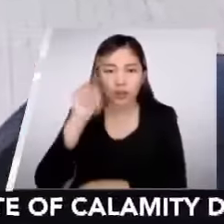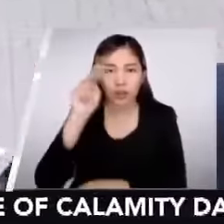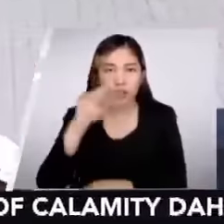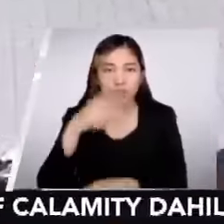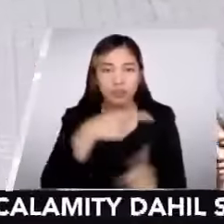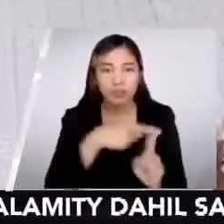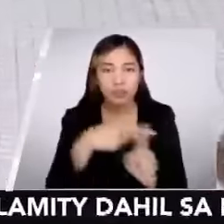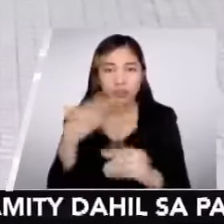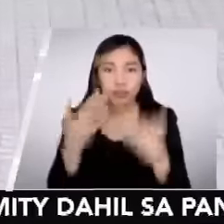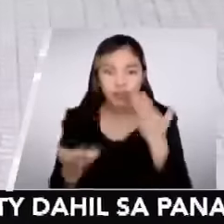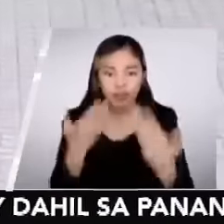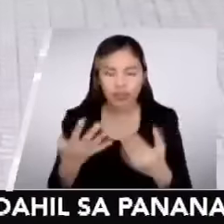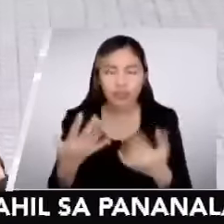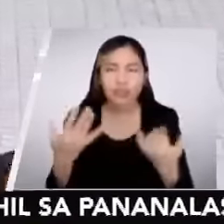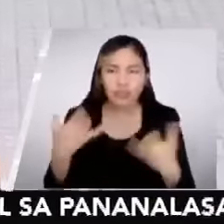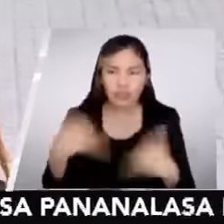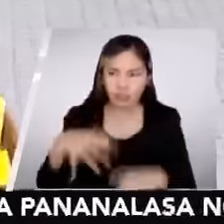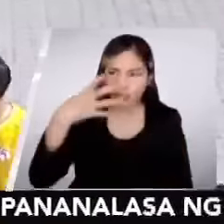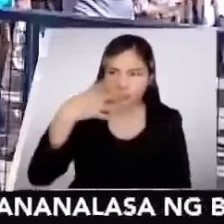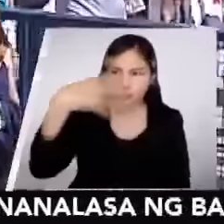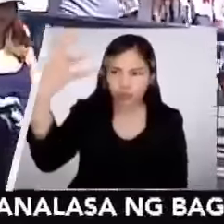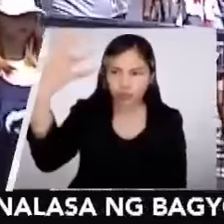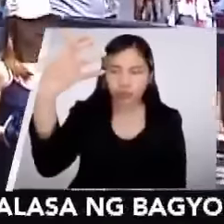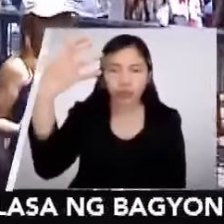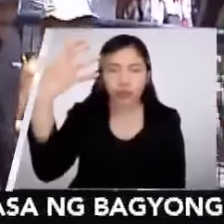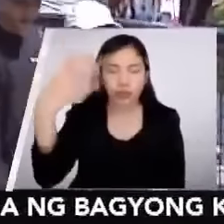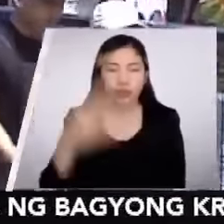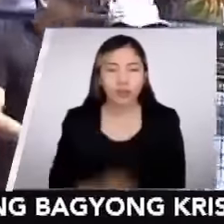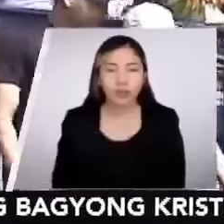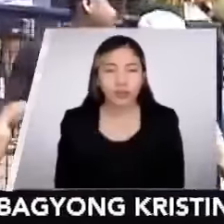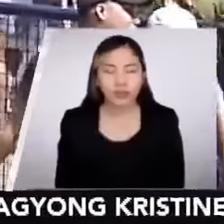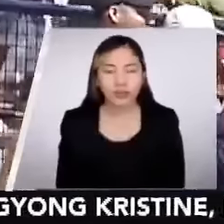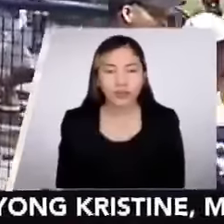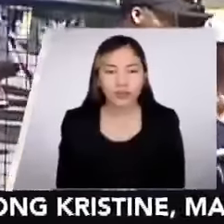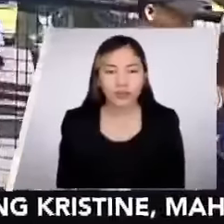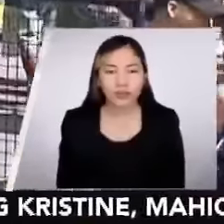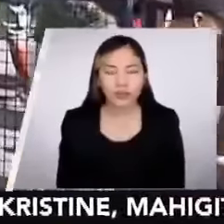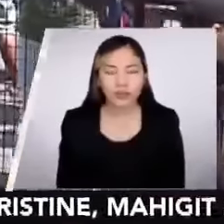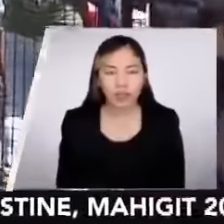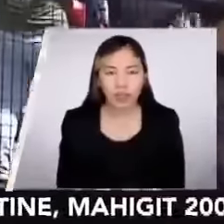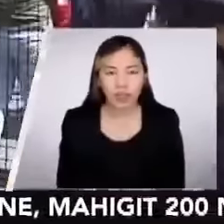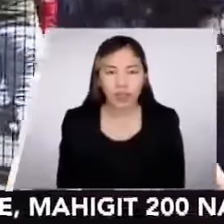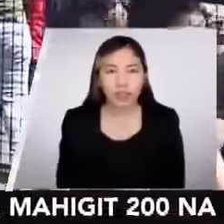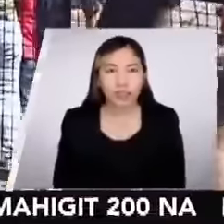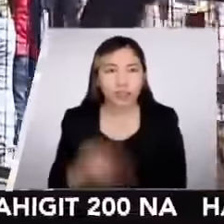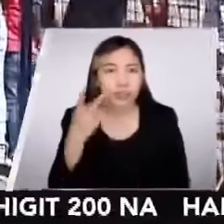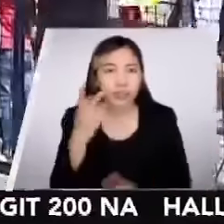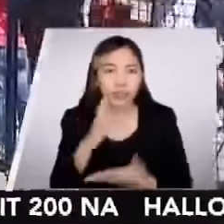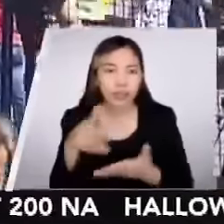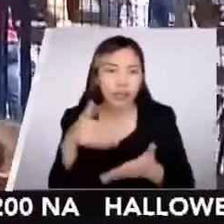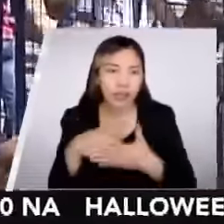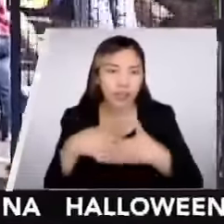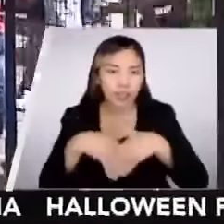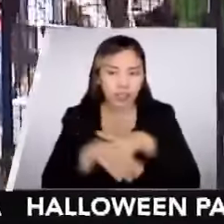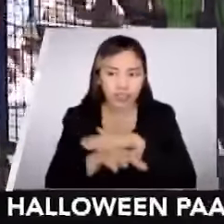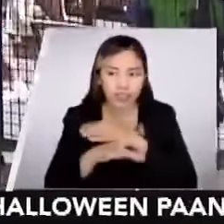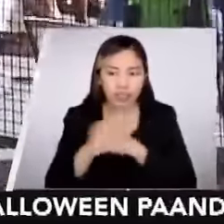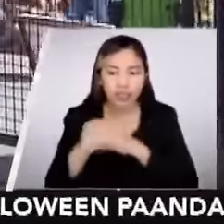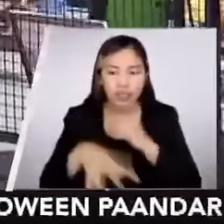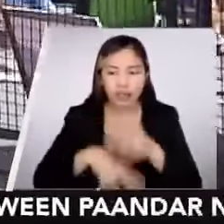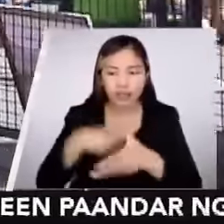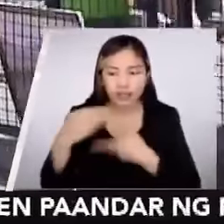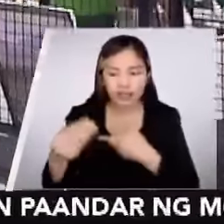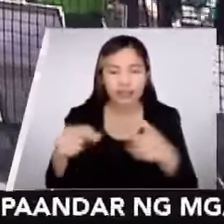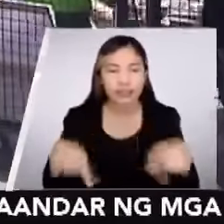kung iyong makikita sa aking likuran, ang main entrance at main exit ng sementeryo, karamihan sa ating